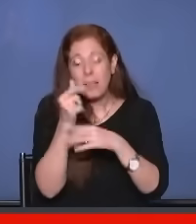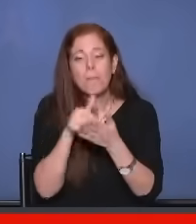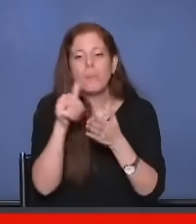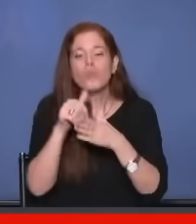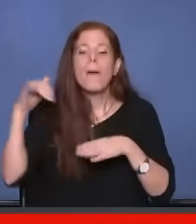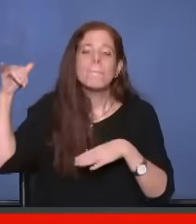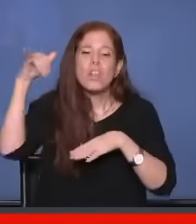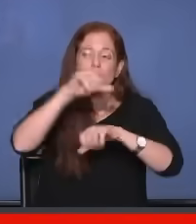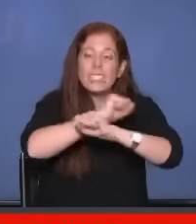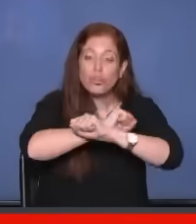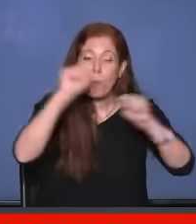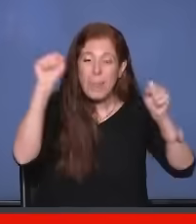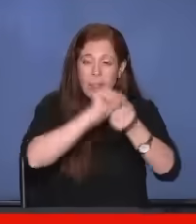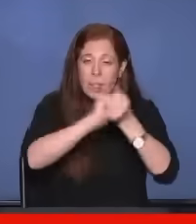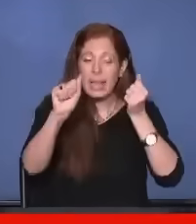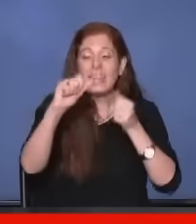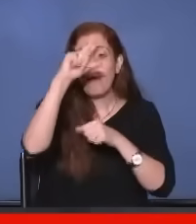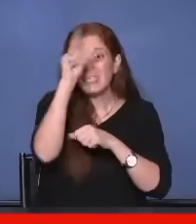המסגד ואת המנהרות